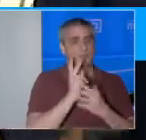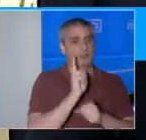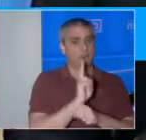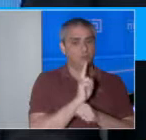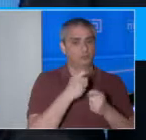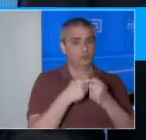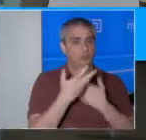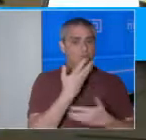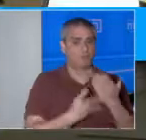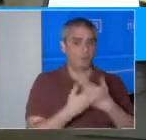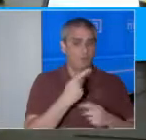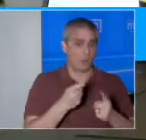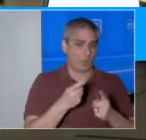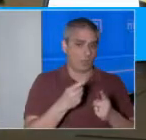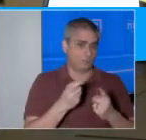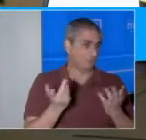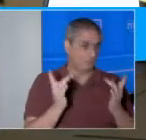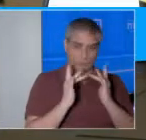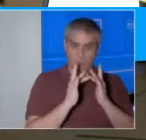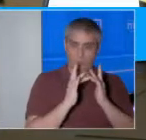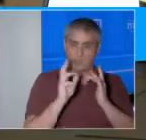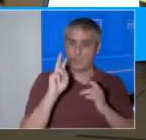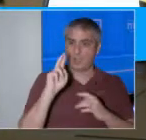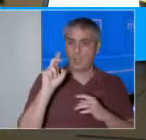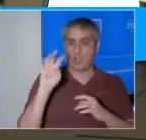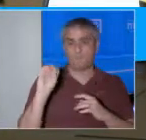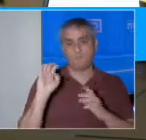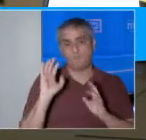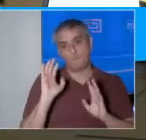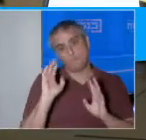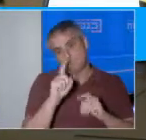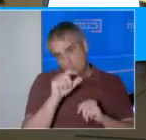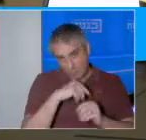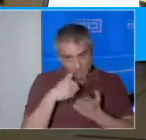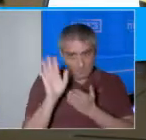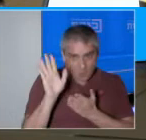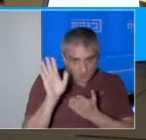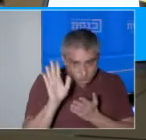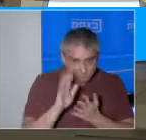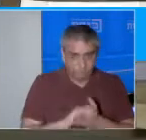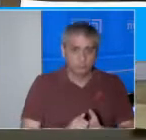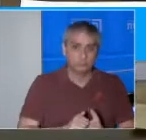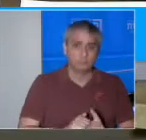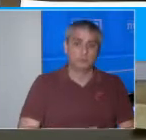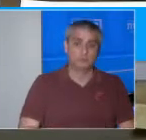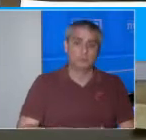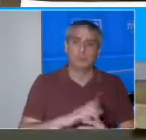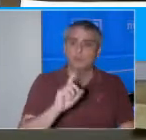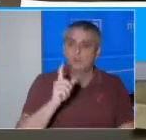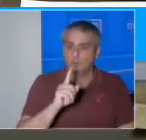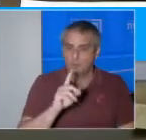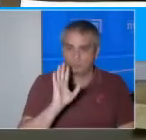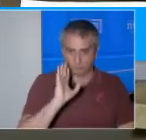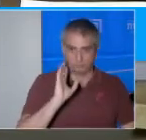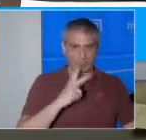את השיתוף הפעולה אל מול רם שכנראה תהיה בחוץ. קודם כל, רק כדי